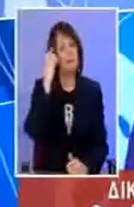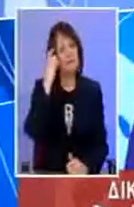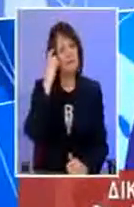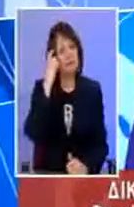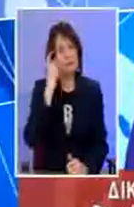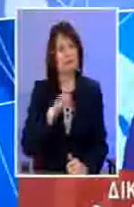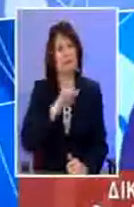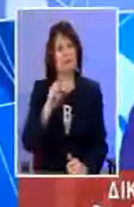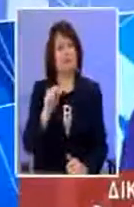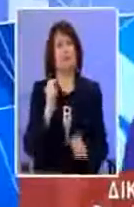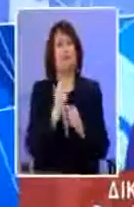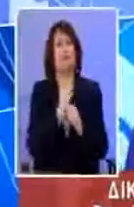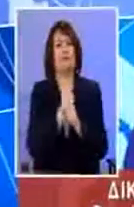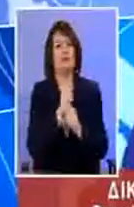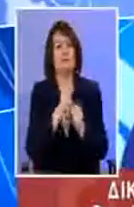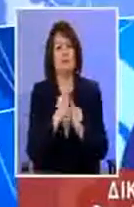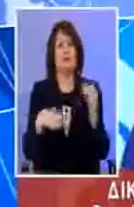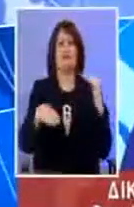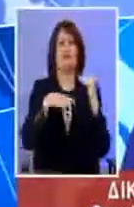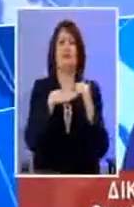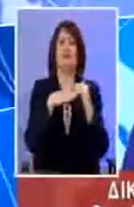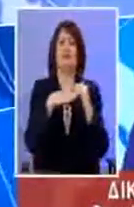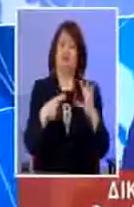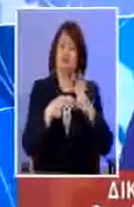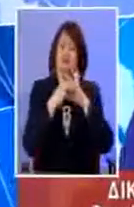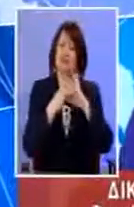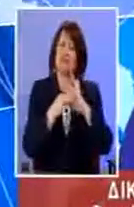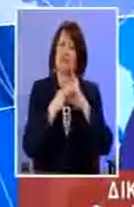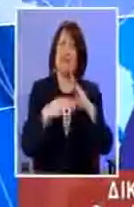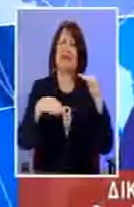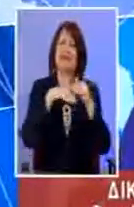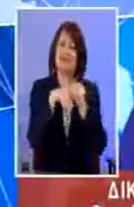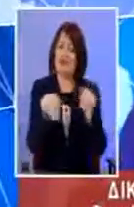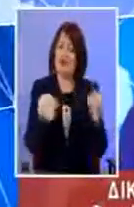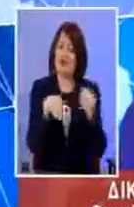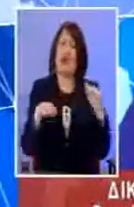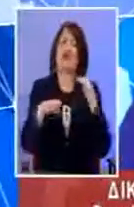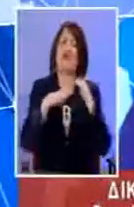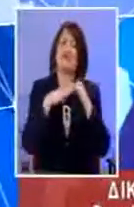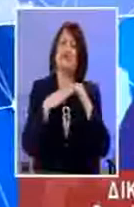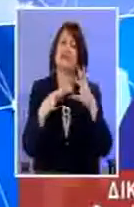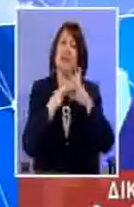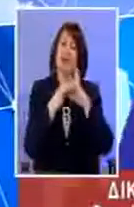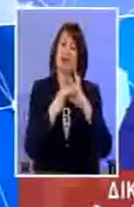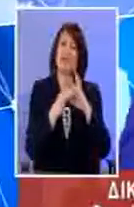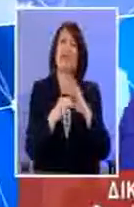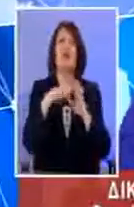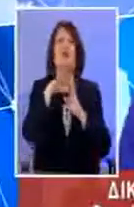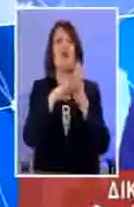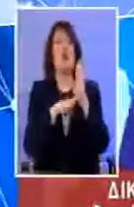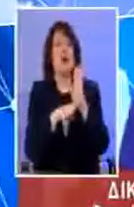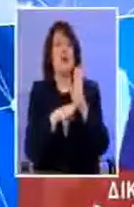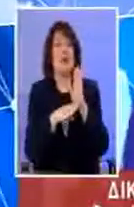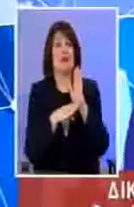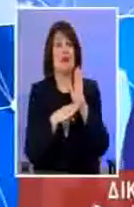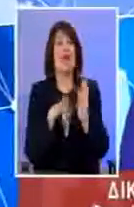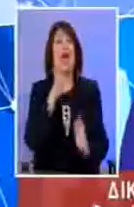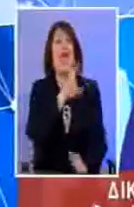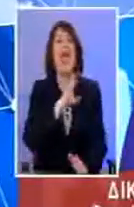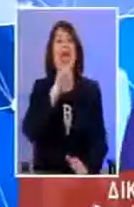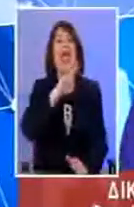εργασία, η διασυνοριακή συνεργασία, τα προγράμματα, ας αρχίσουμε από το Erasmus.